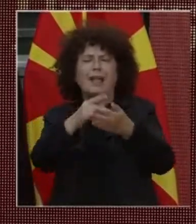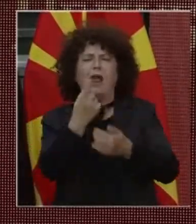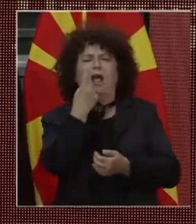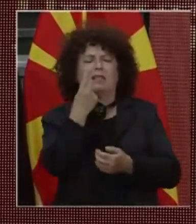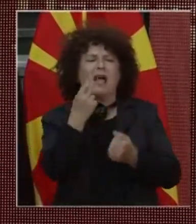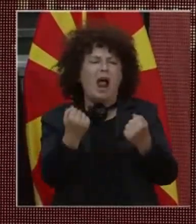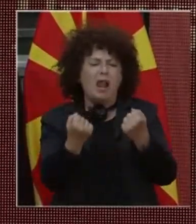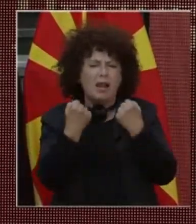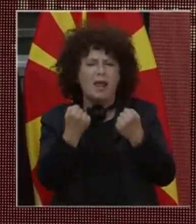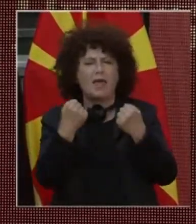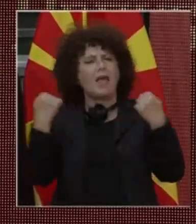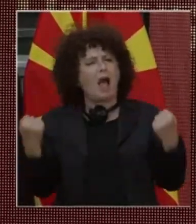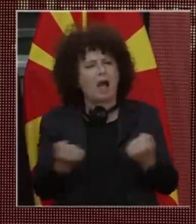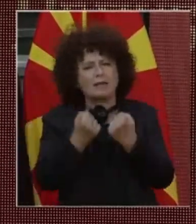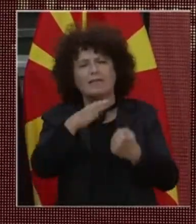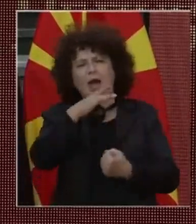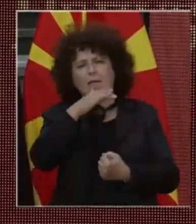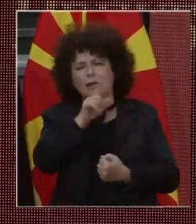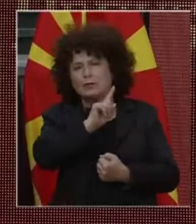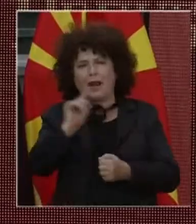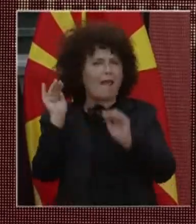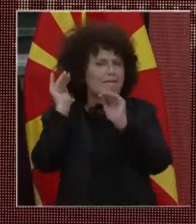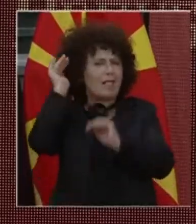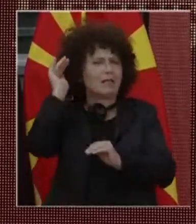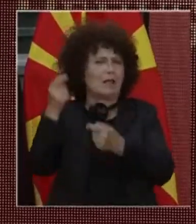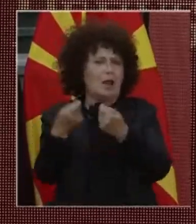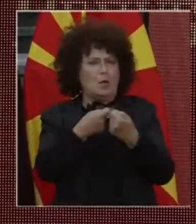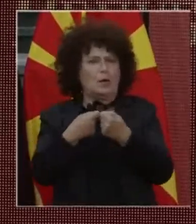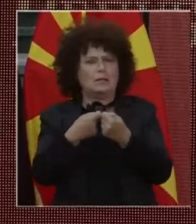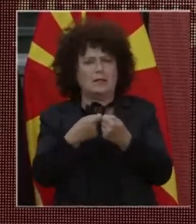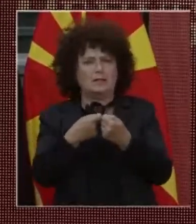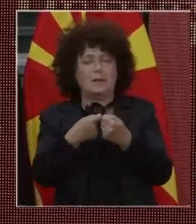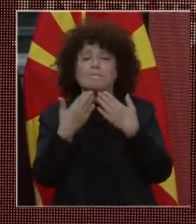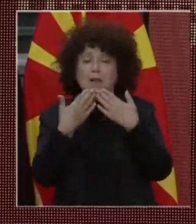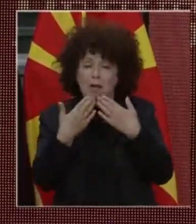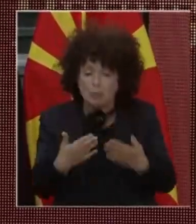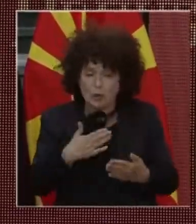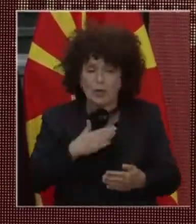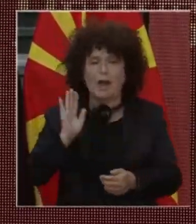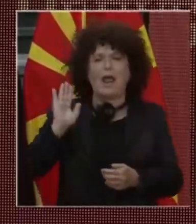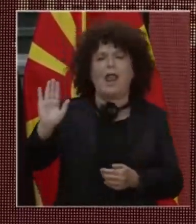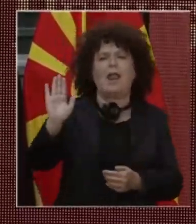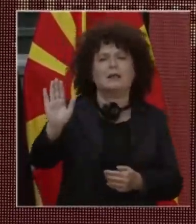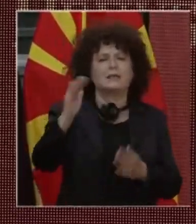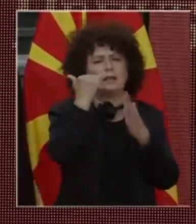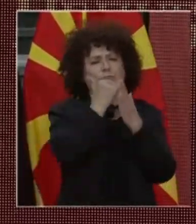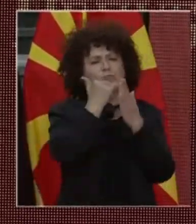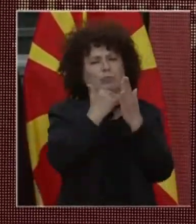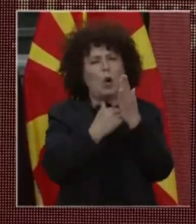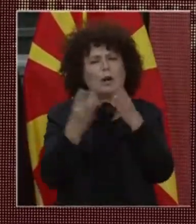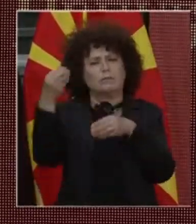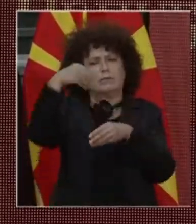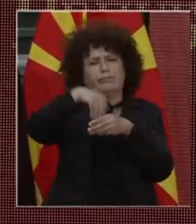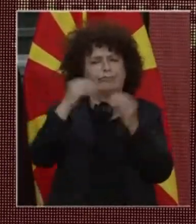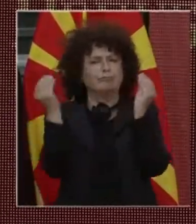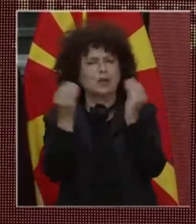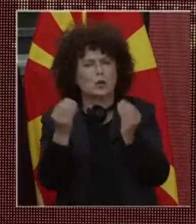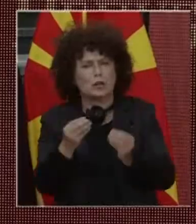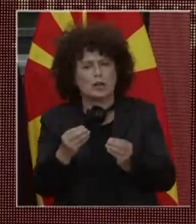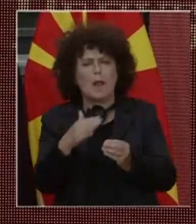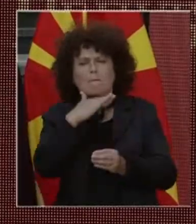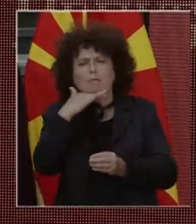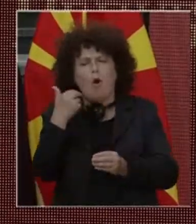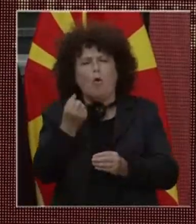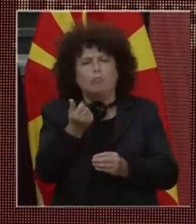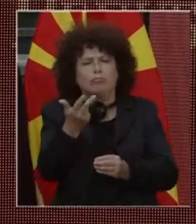од најактивните македонски невладини организации. Благодарение на незините програмски содржини, голем број на